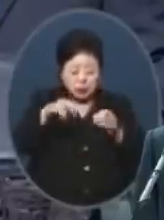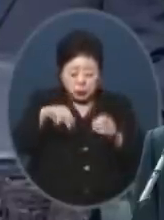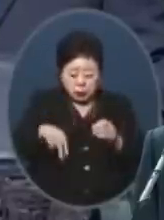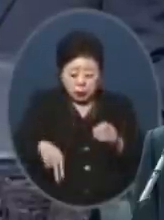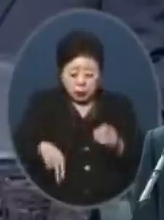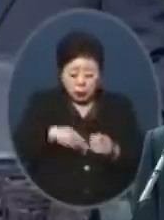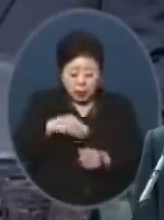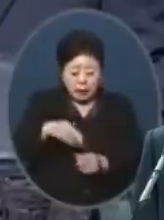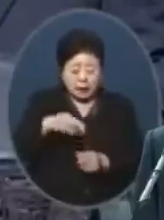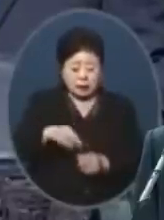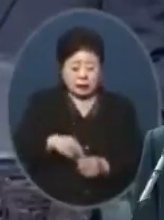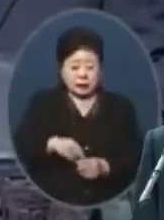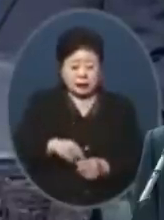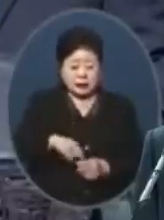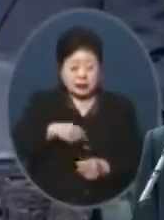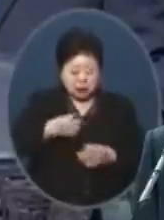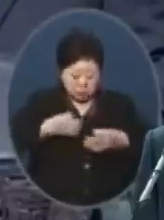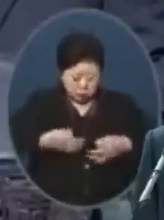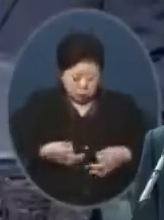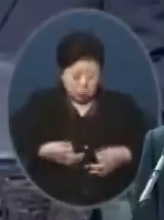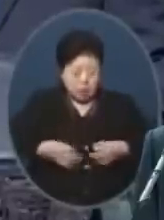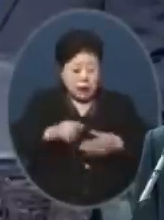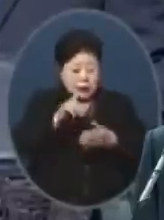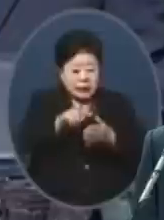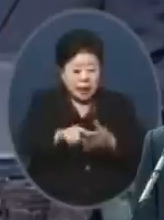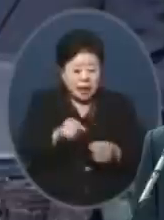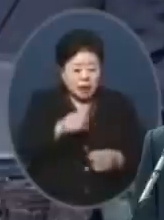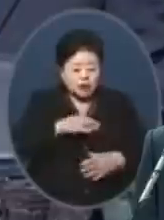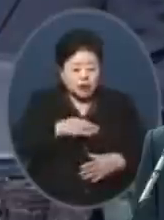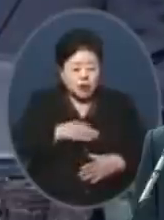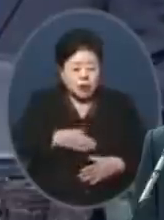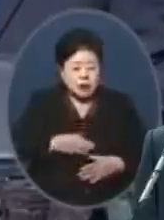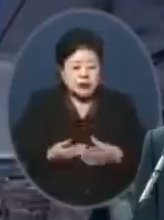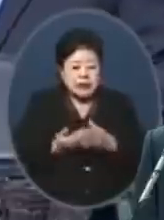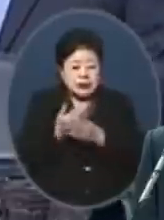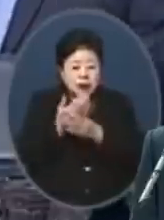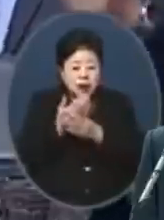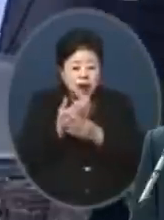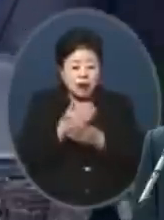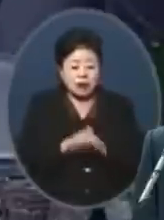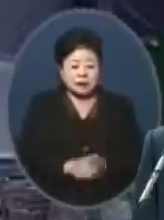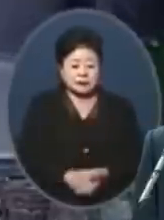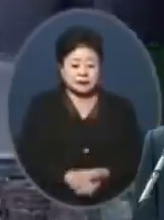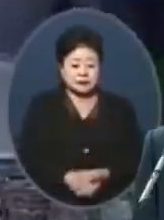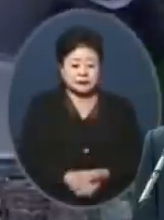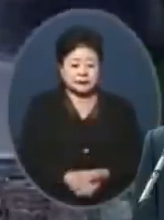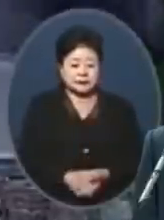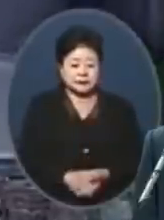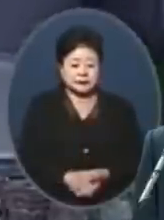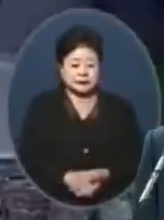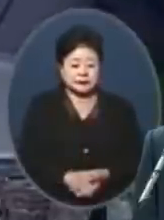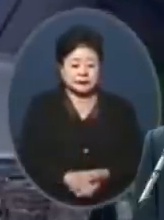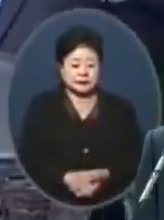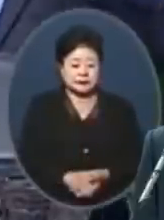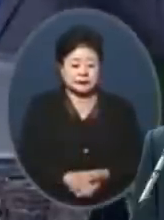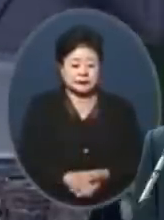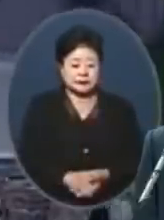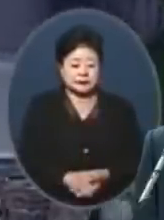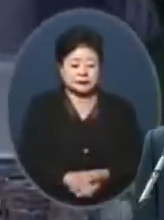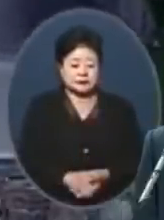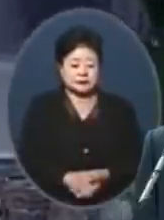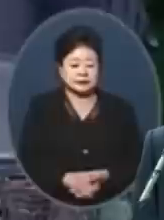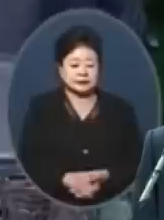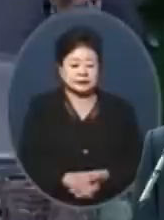돌이켜 환경과 자기를 바라보면 두려움이 들어오고 You see, when you look at the cross, then you'll be encouraged and